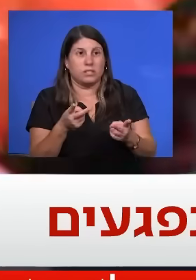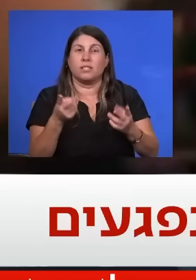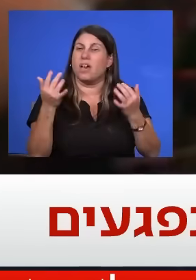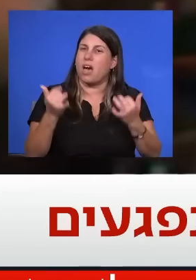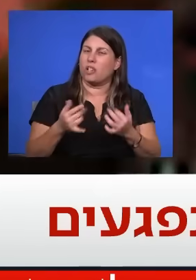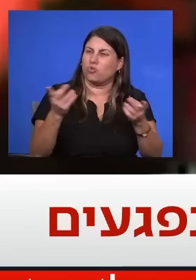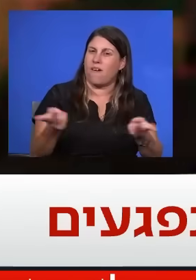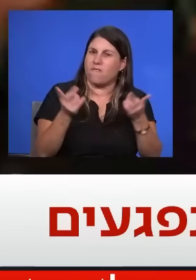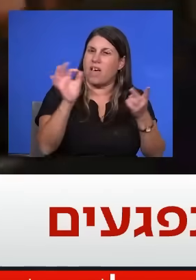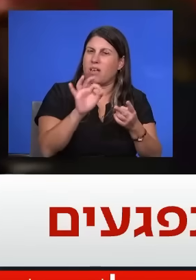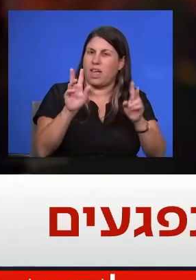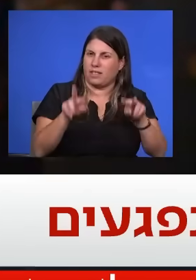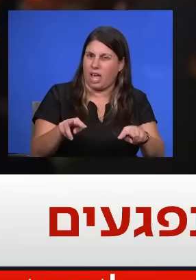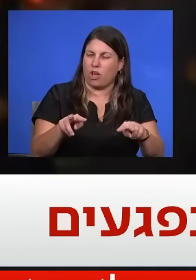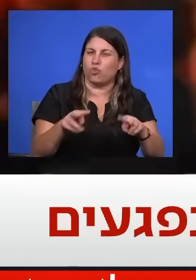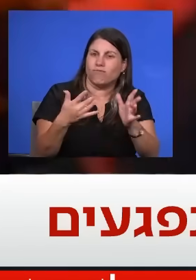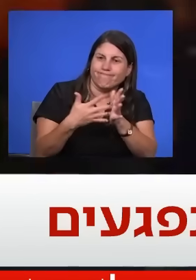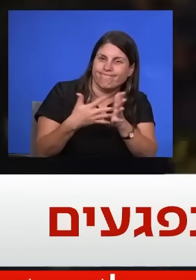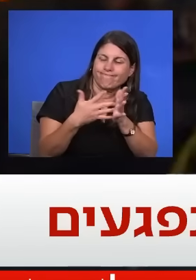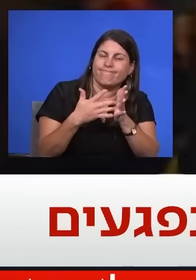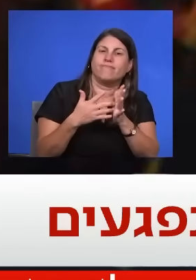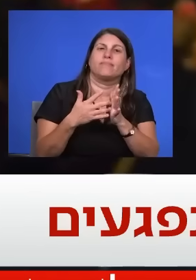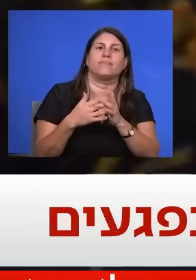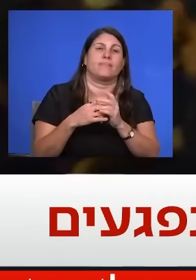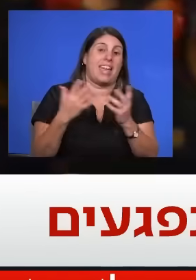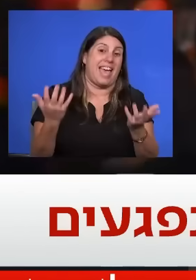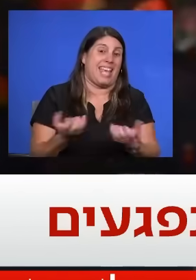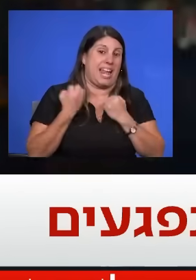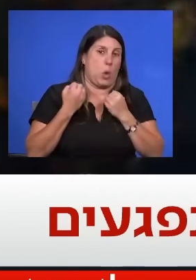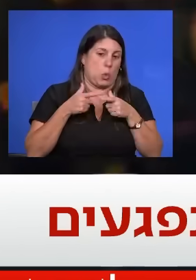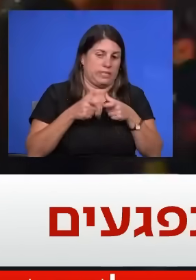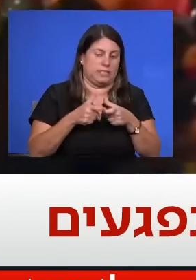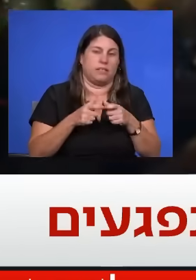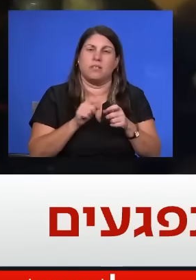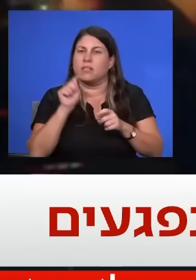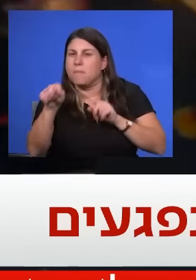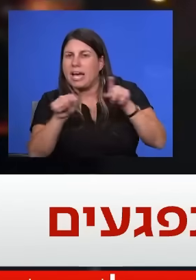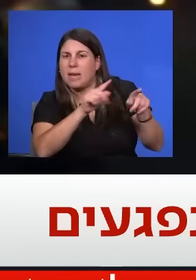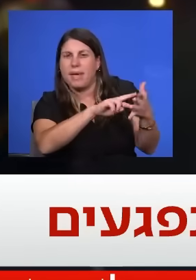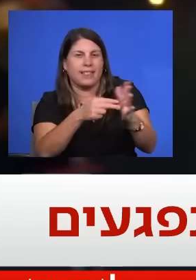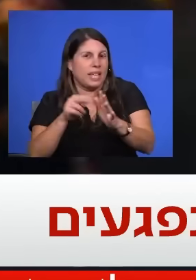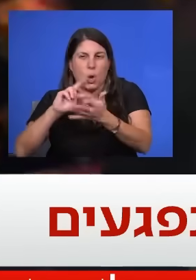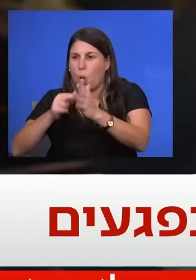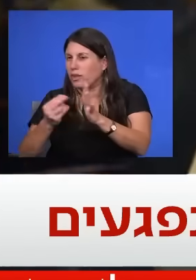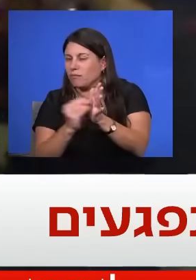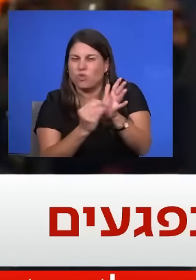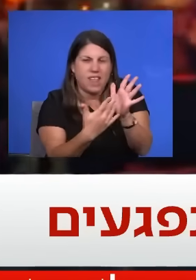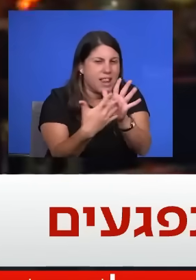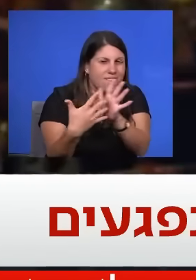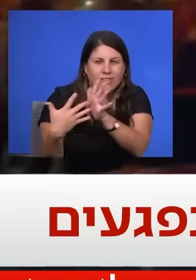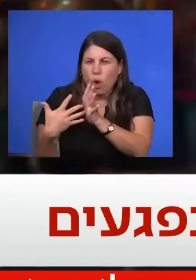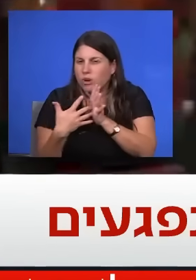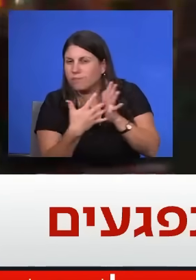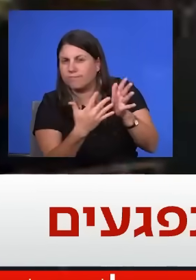בעיצומם. כוחות החילוץ פורצים לדירות על מנת לזכות את הזירה כדי לבדוק שאין